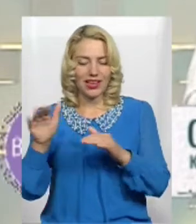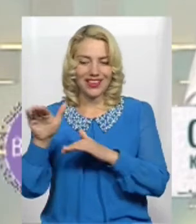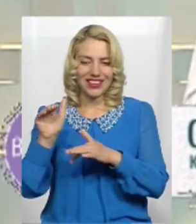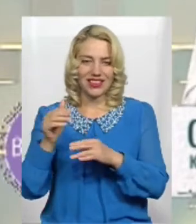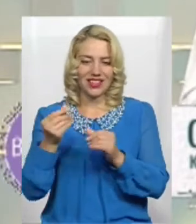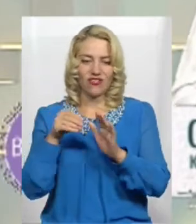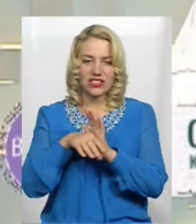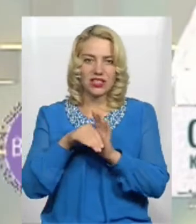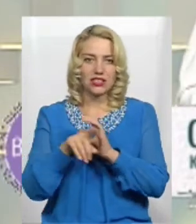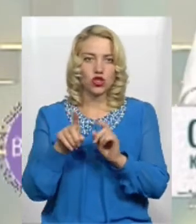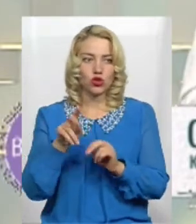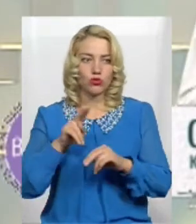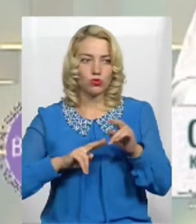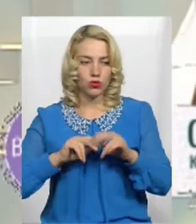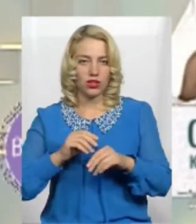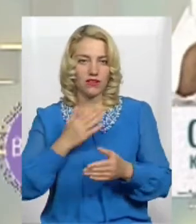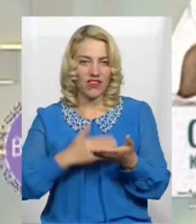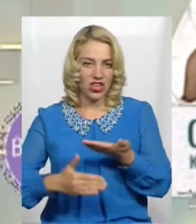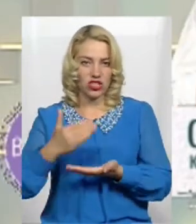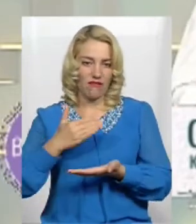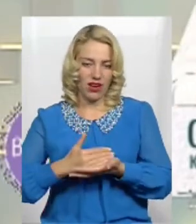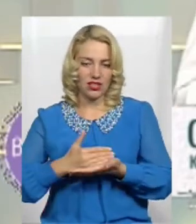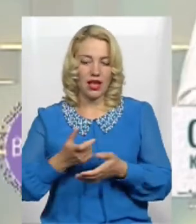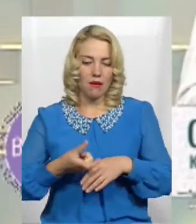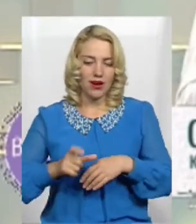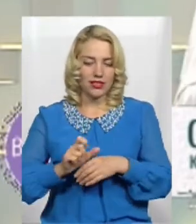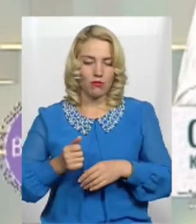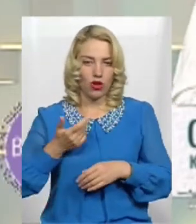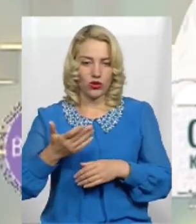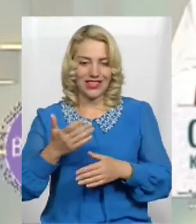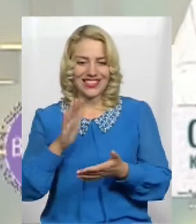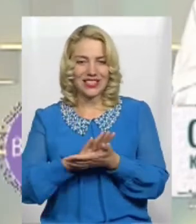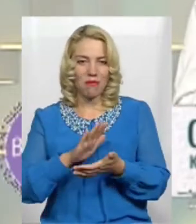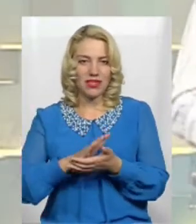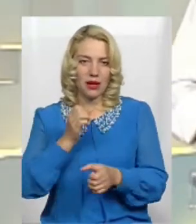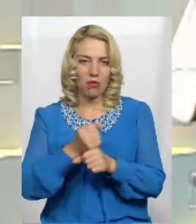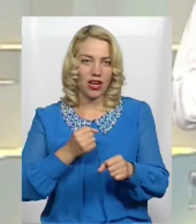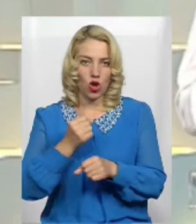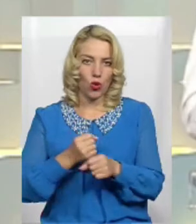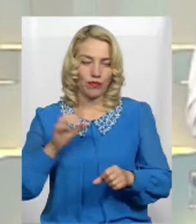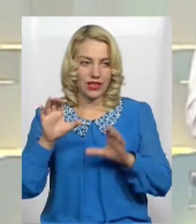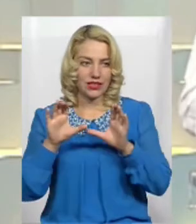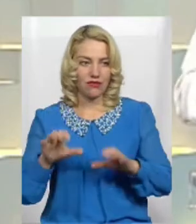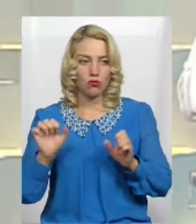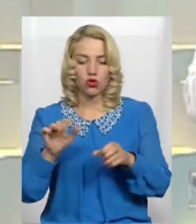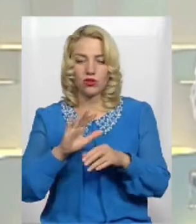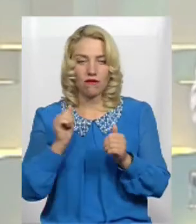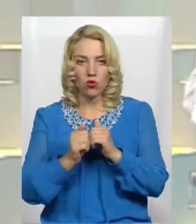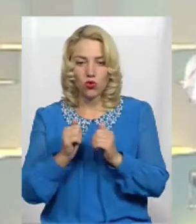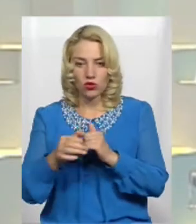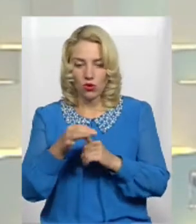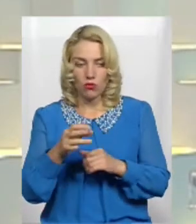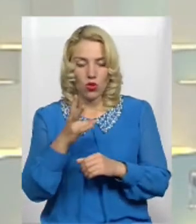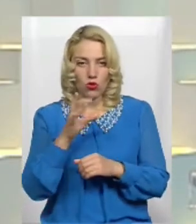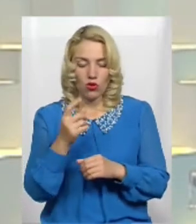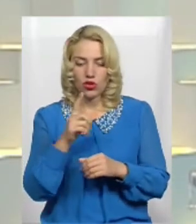іноземні, інвестиції для того, щоб збудувати врешті-решт максимальну кількість сміттєпереробних заводів, можливо, не в кожній області, але хоча